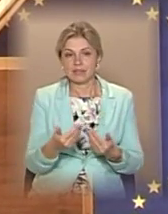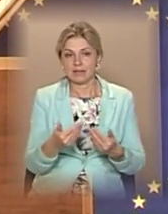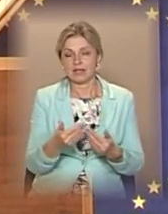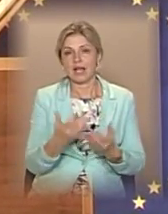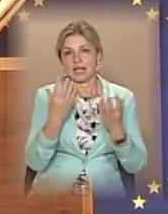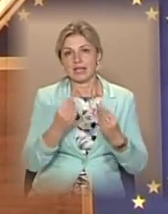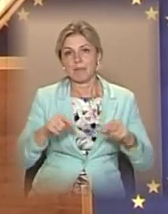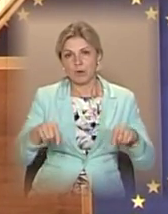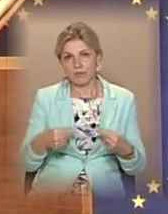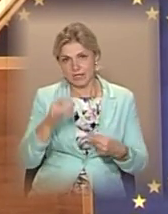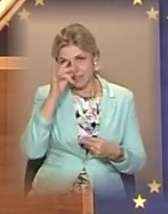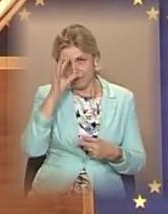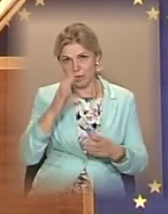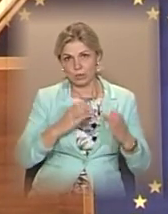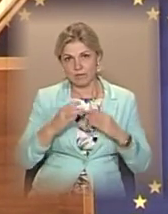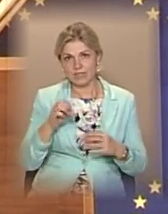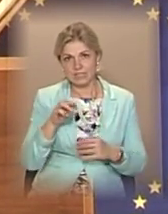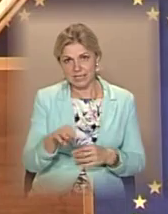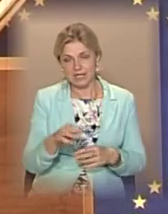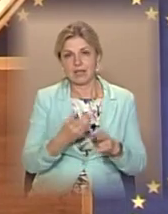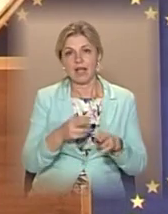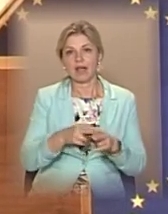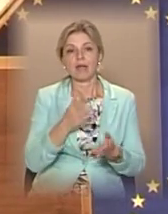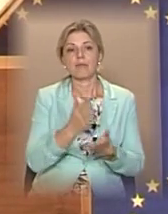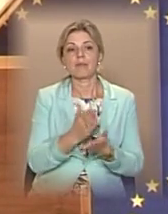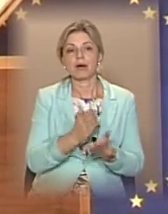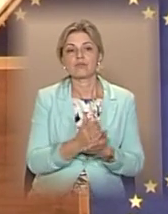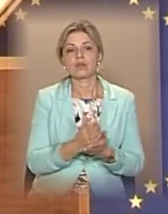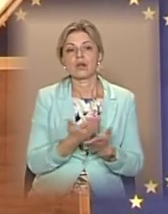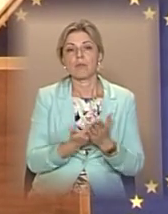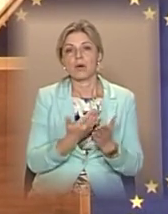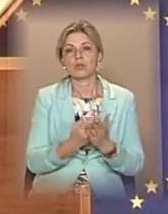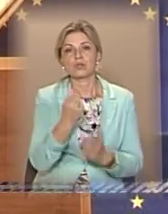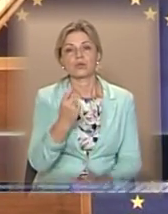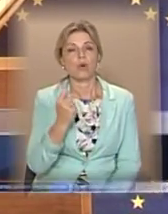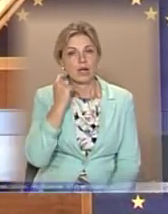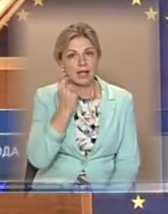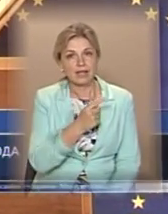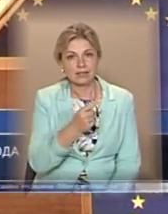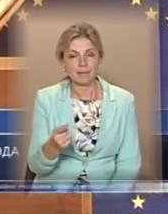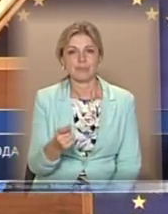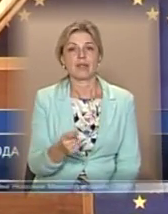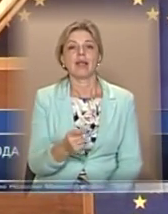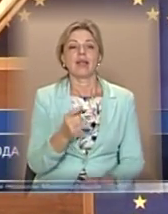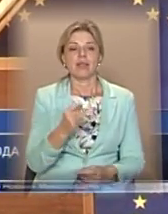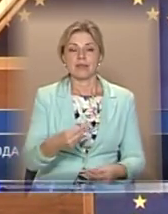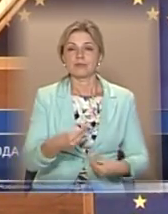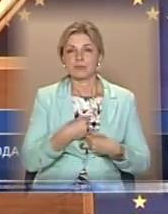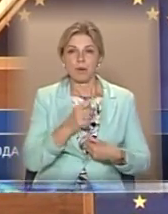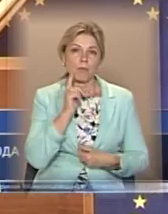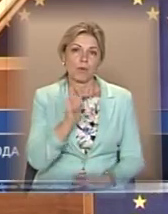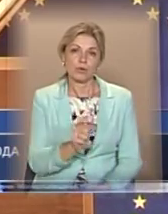славетний університет. Університет, який має вже майже століття, назаряджає та надихає